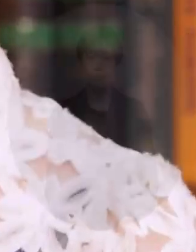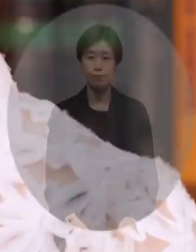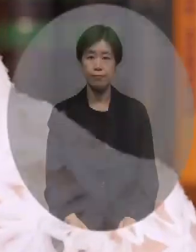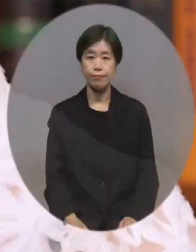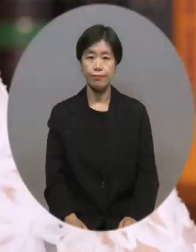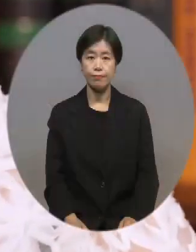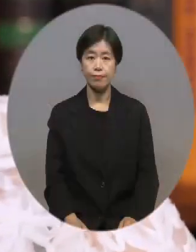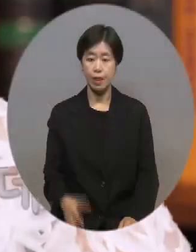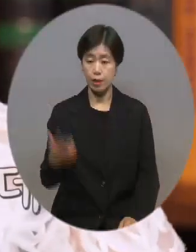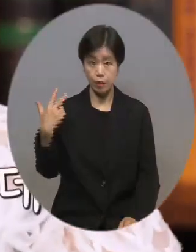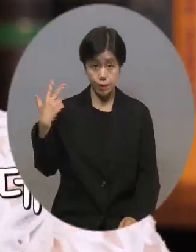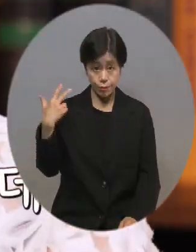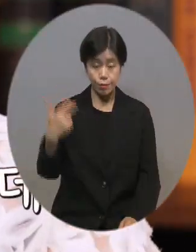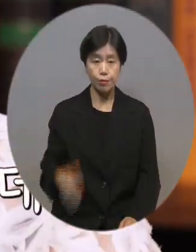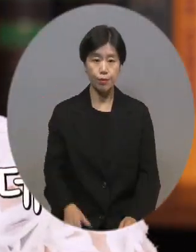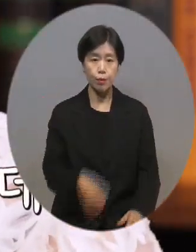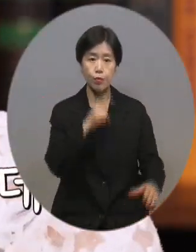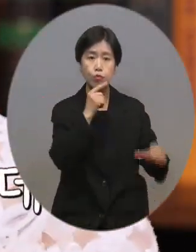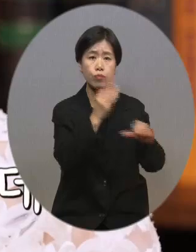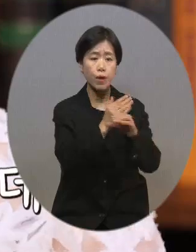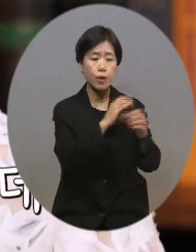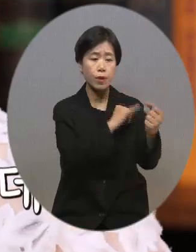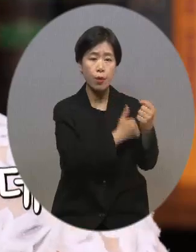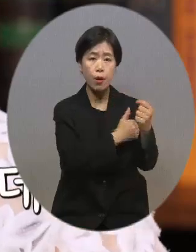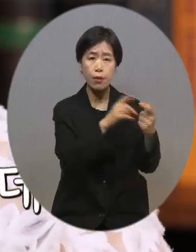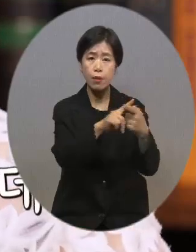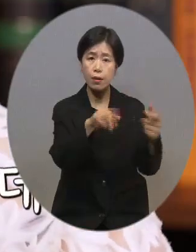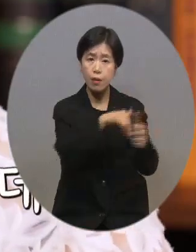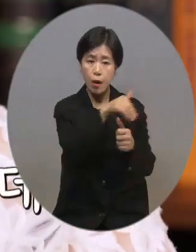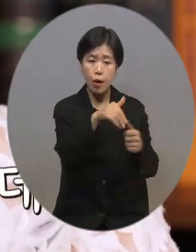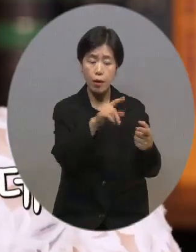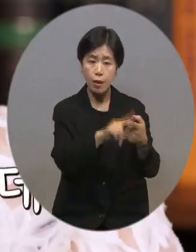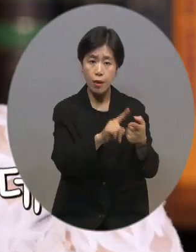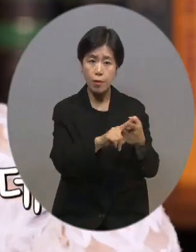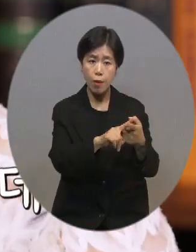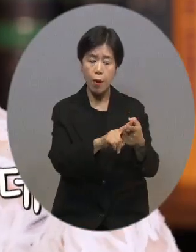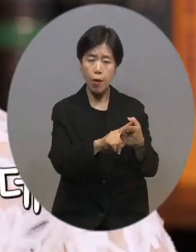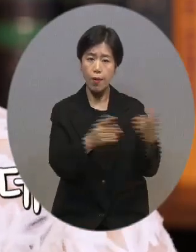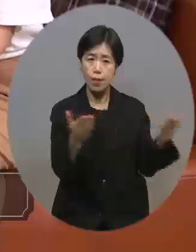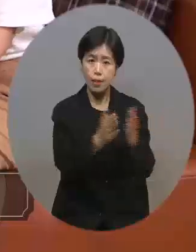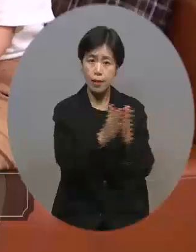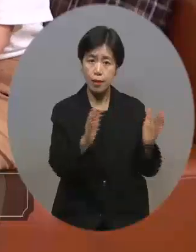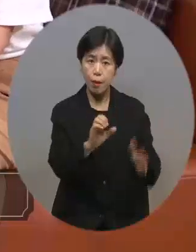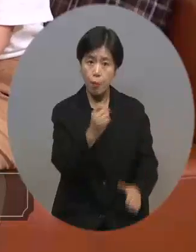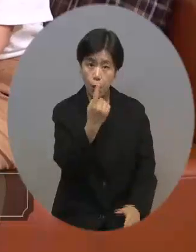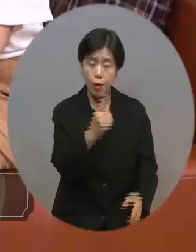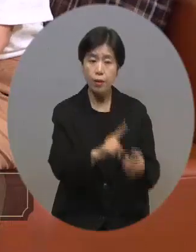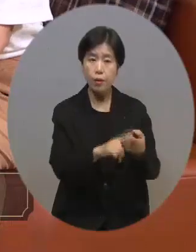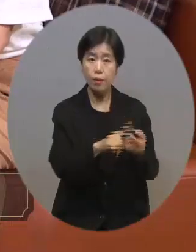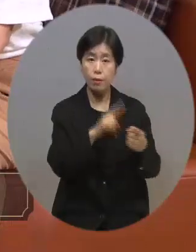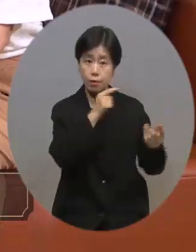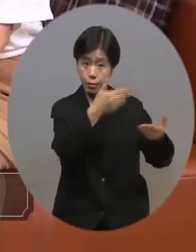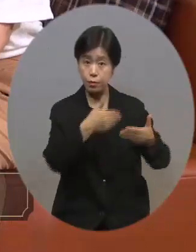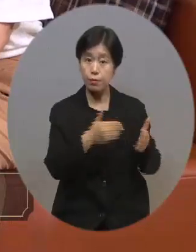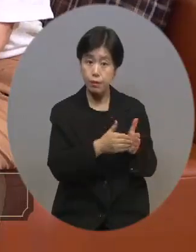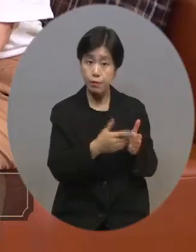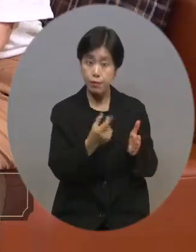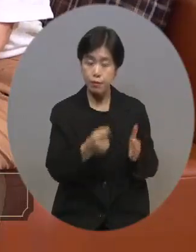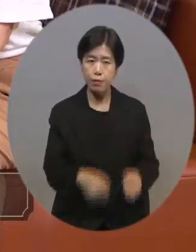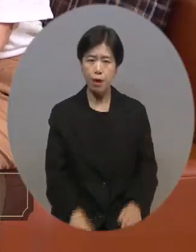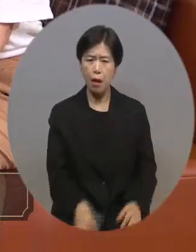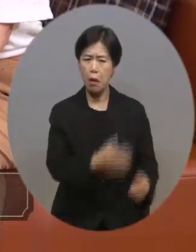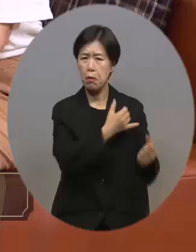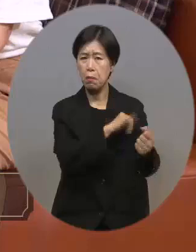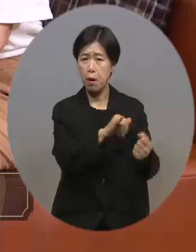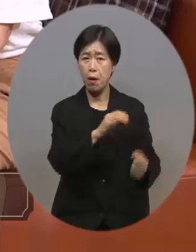자, 지난주 북한 인권 실태 또 어떻게 뛰어들게 됐는지까지 얘기를 좀 들어봤는데 북한 인권이 사실 뭐 유린되고